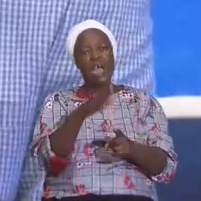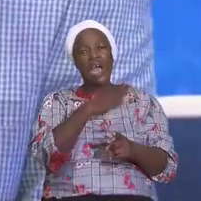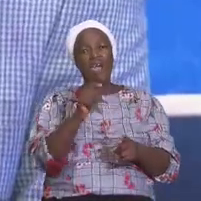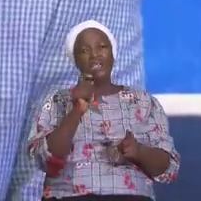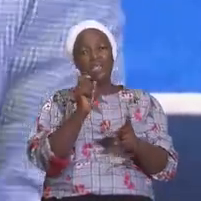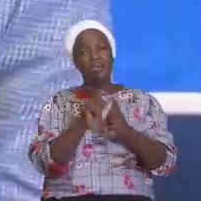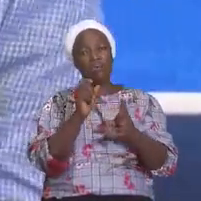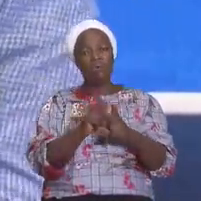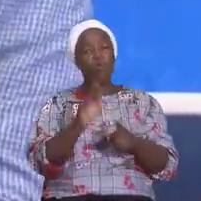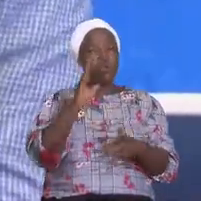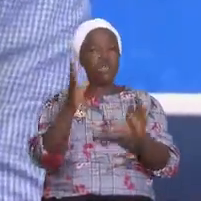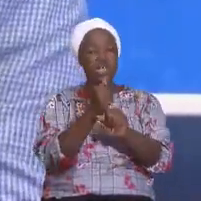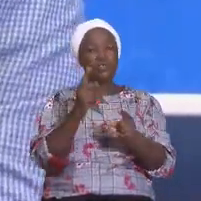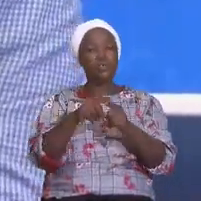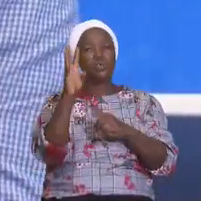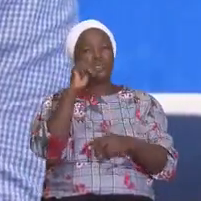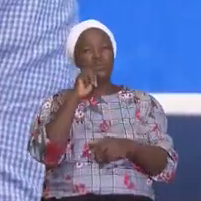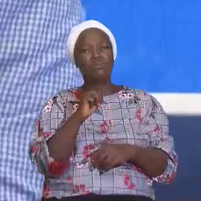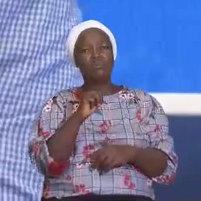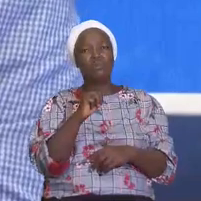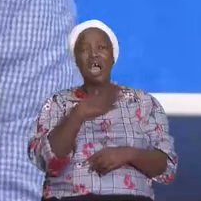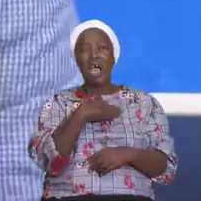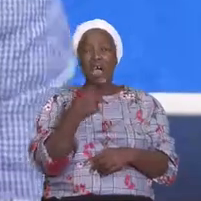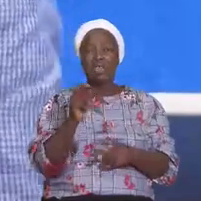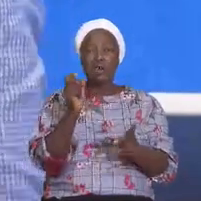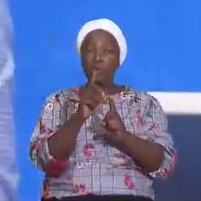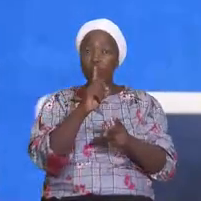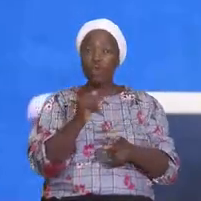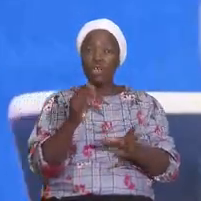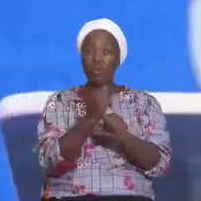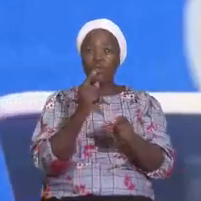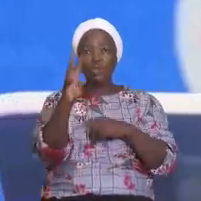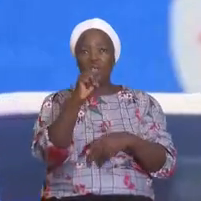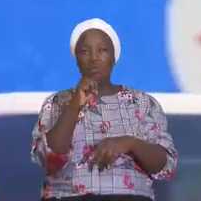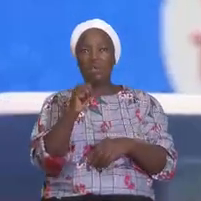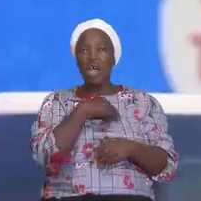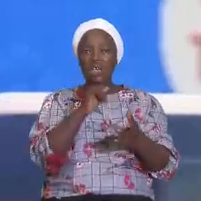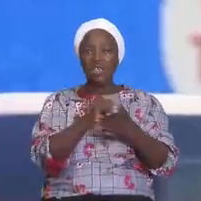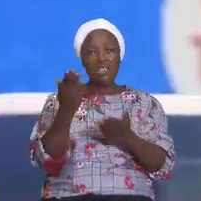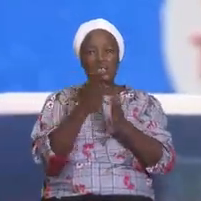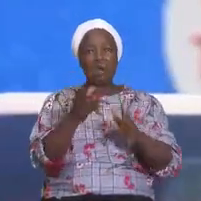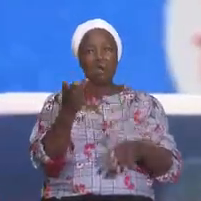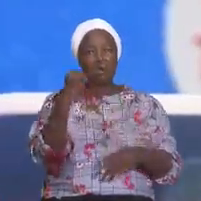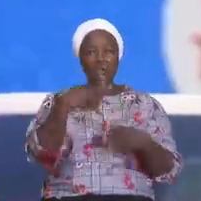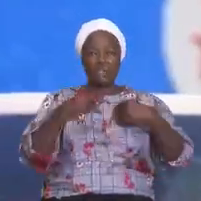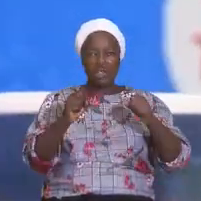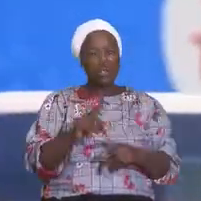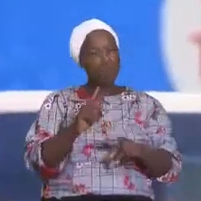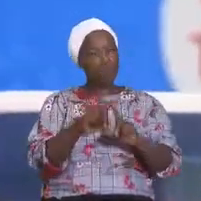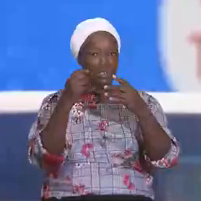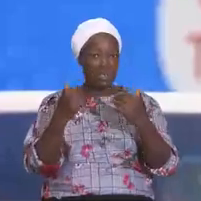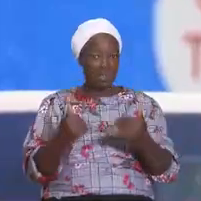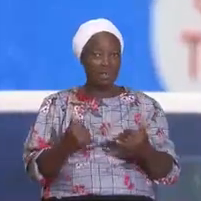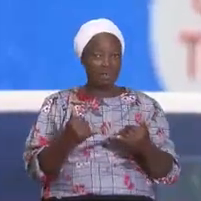là-bas. Dis un mot et la parole va l'atteindre là-bas. Et